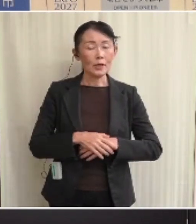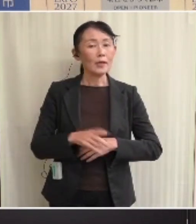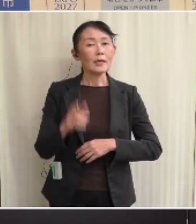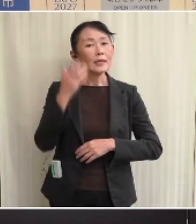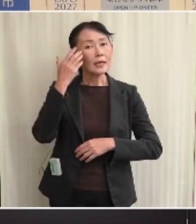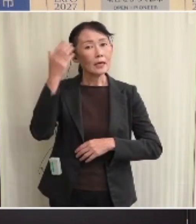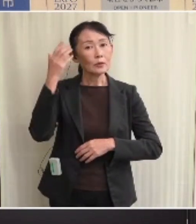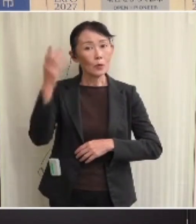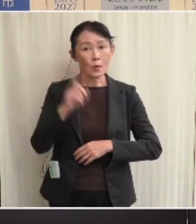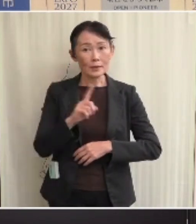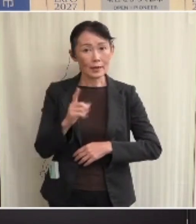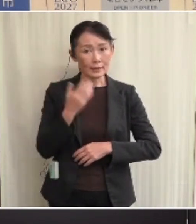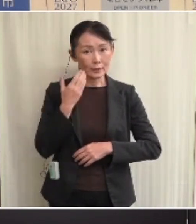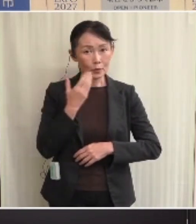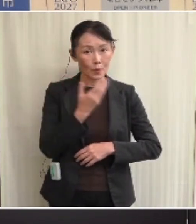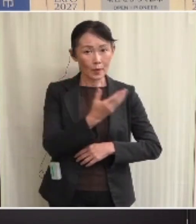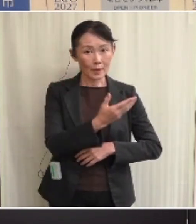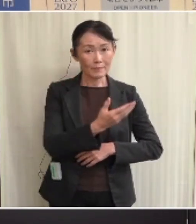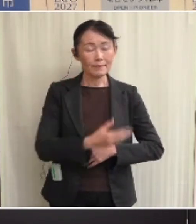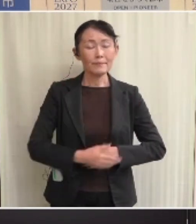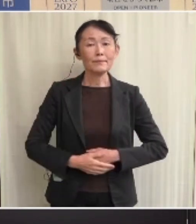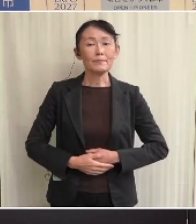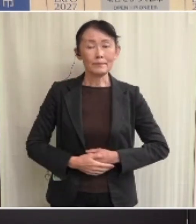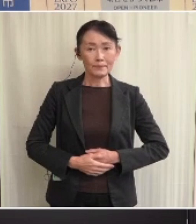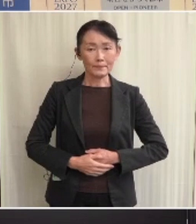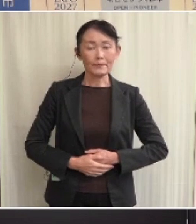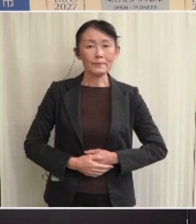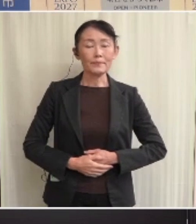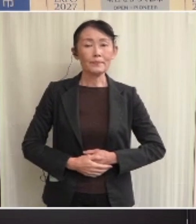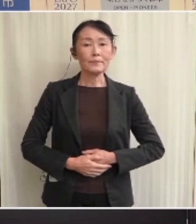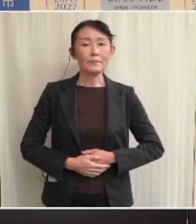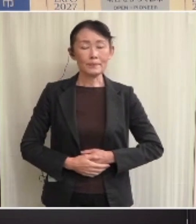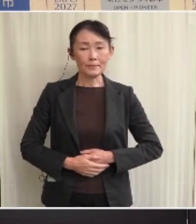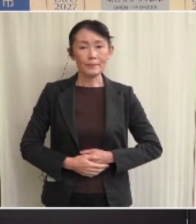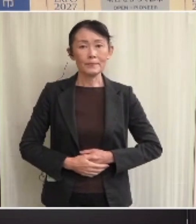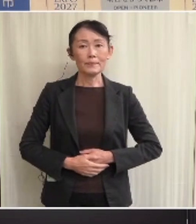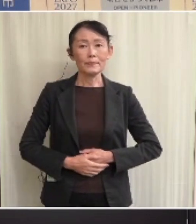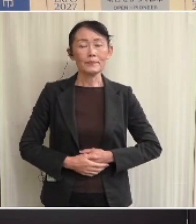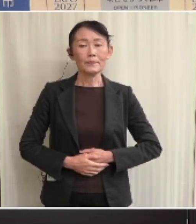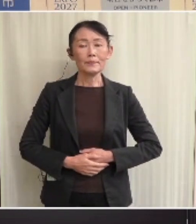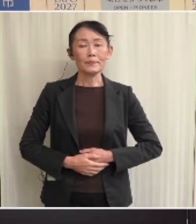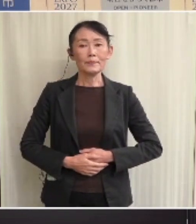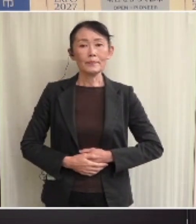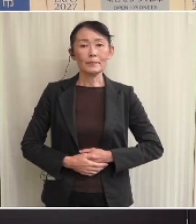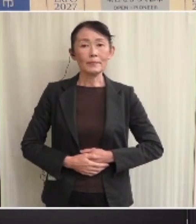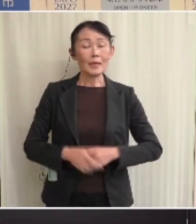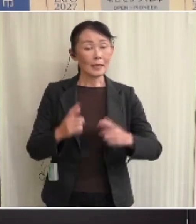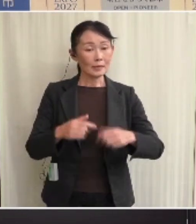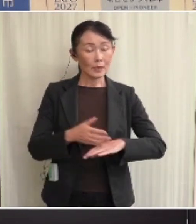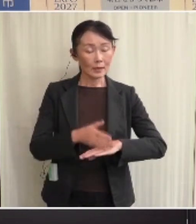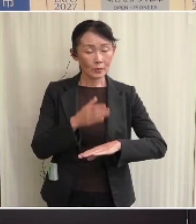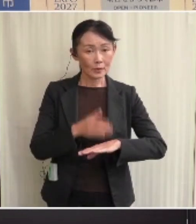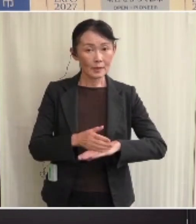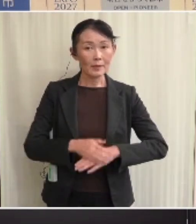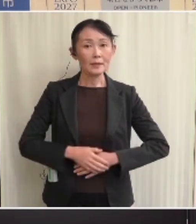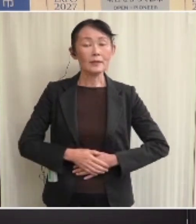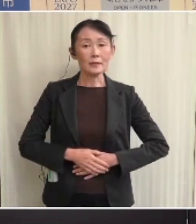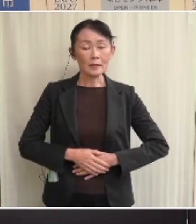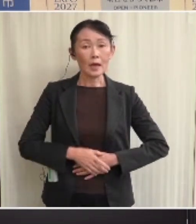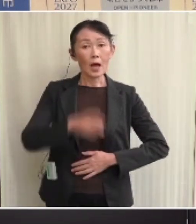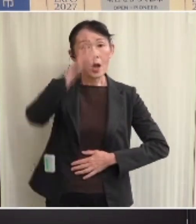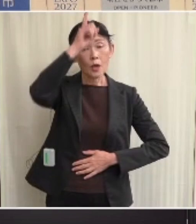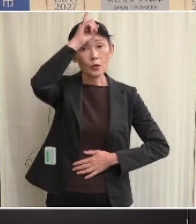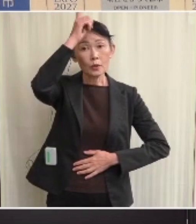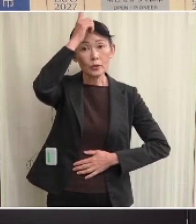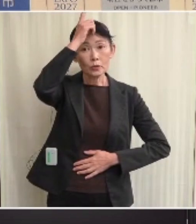られたとかこんなことを生かしていこうというのを一言いただければと思います。 はい、ご質問ありがとうございます。ドイ